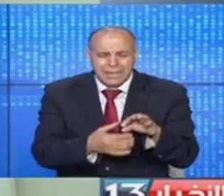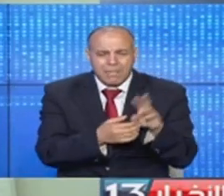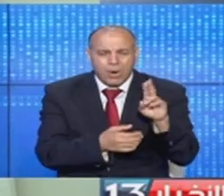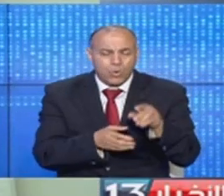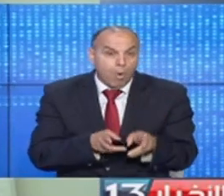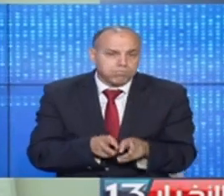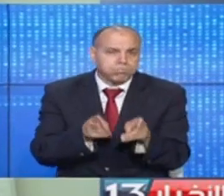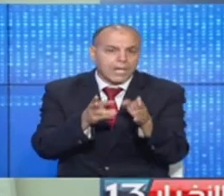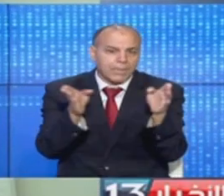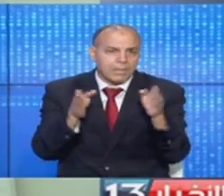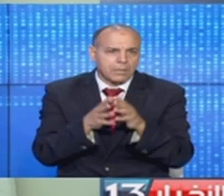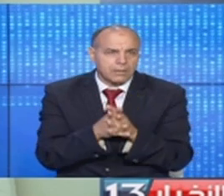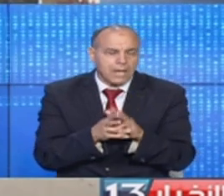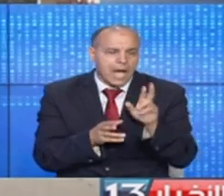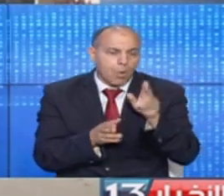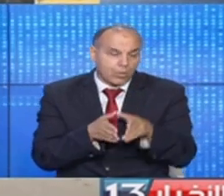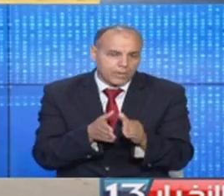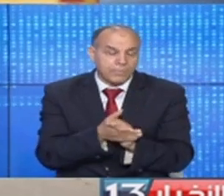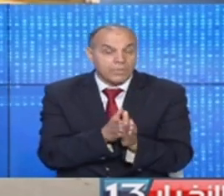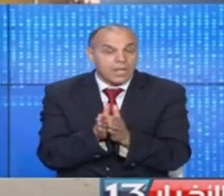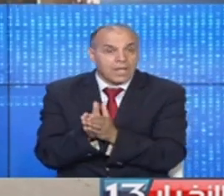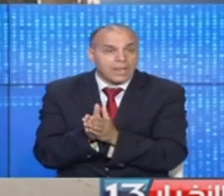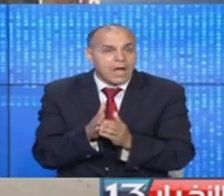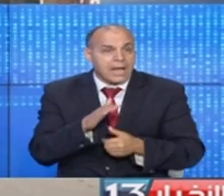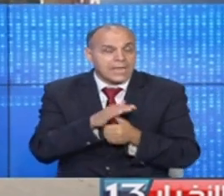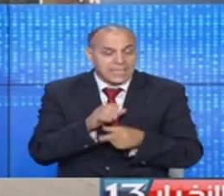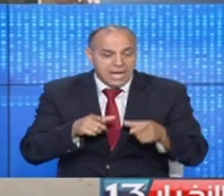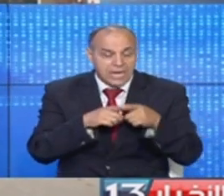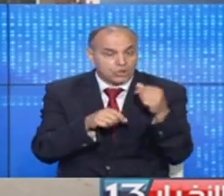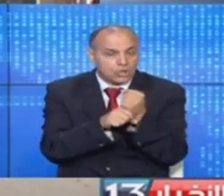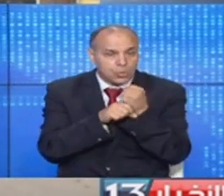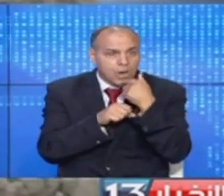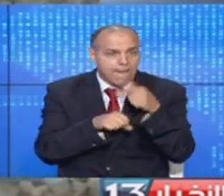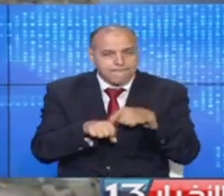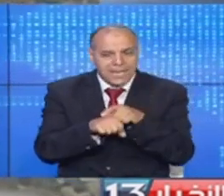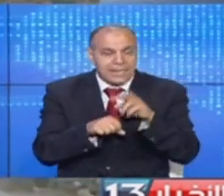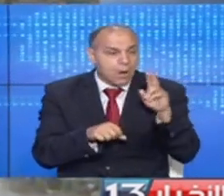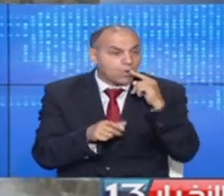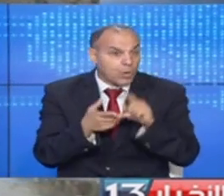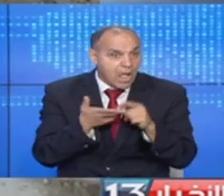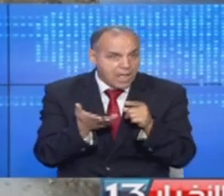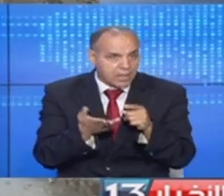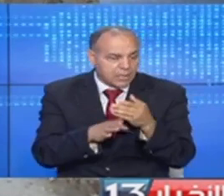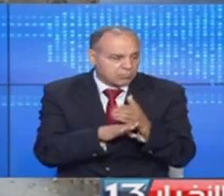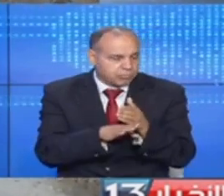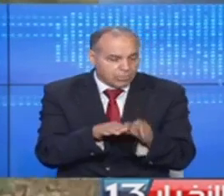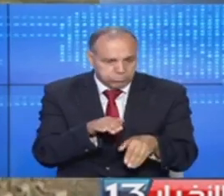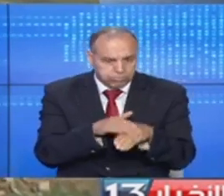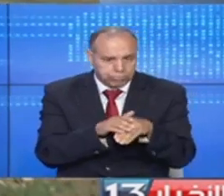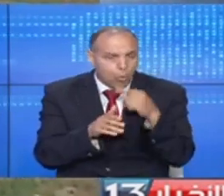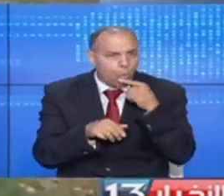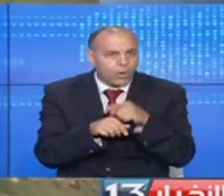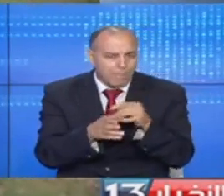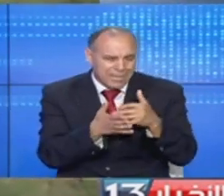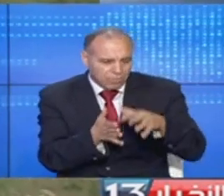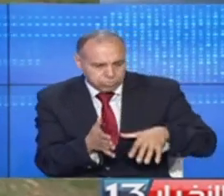الرئيسي وحسب رئيس لجنه الاشغال ببلدي الترادف انه سيتم الانطلاق من منطقه